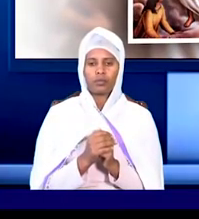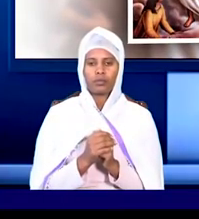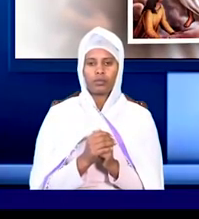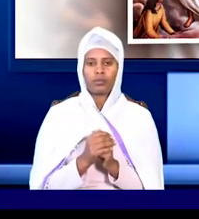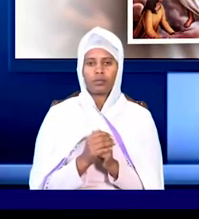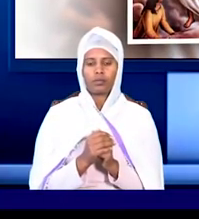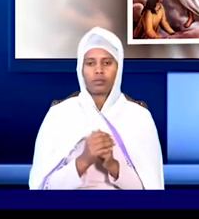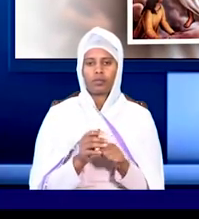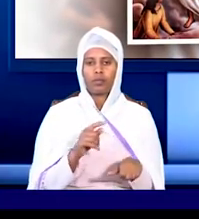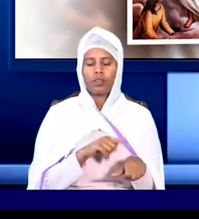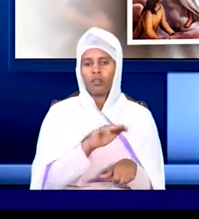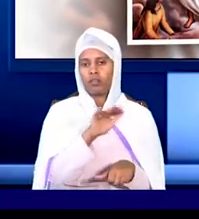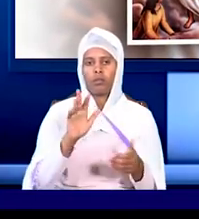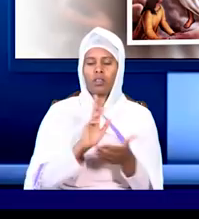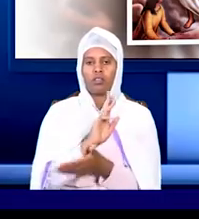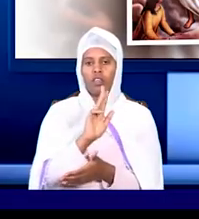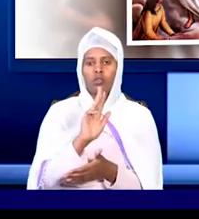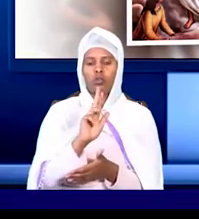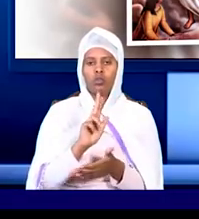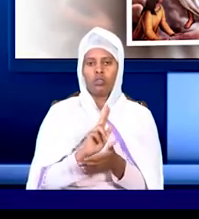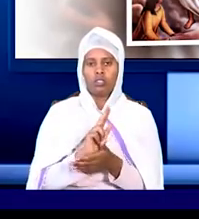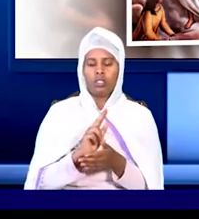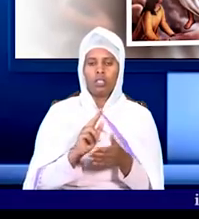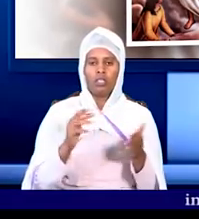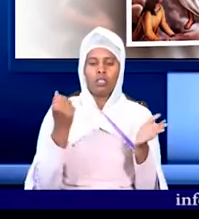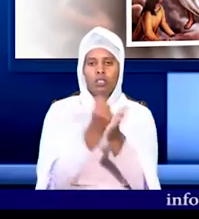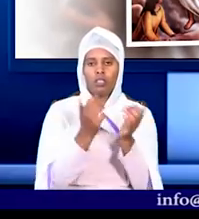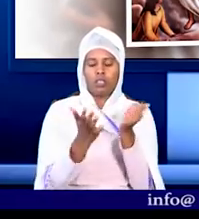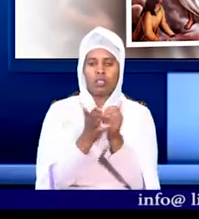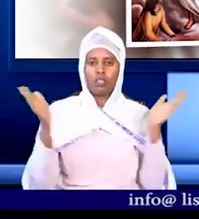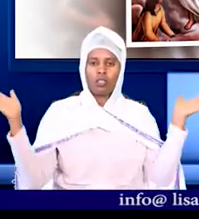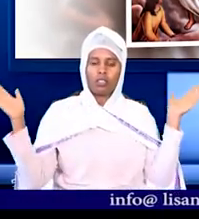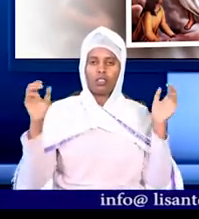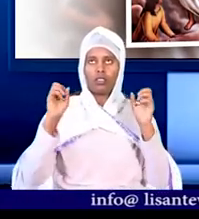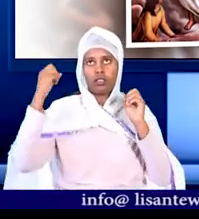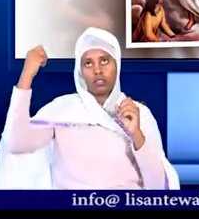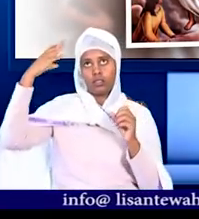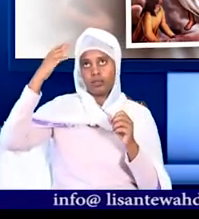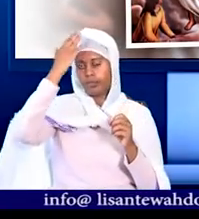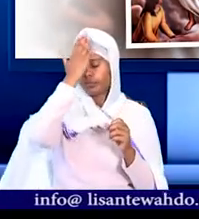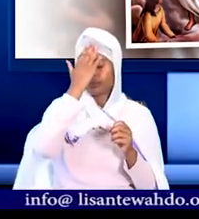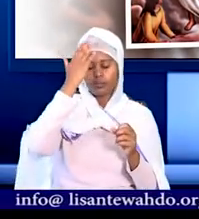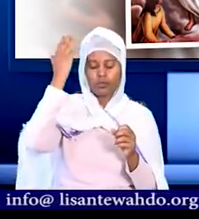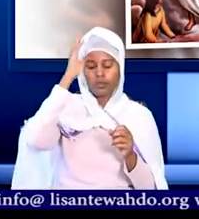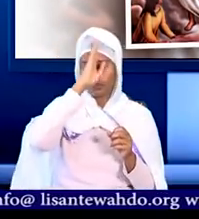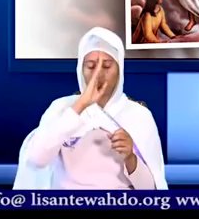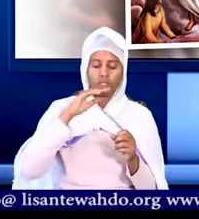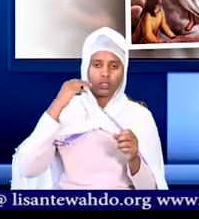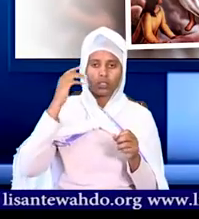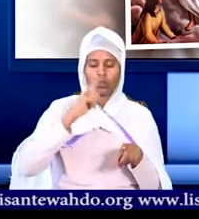ኢልዎ ነይሩ ኣብ ሰዓት ፍርቂ መዓልቲ ተሰቕለ ፀሓይ ወርሒ